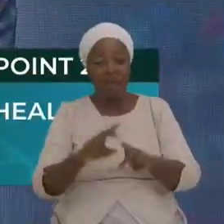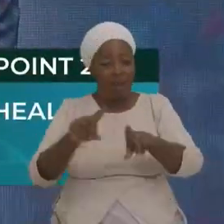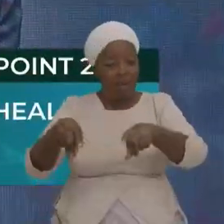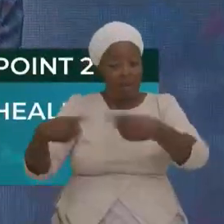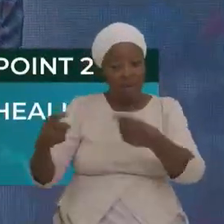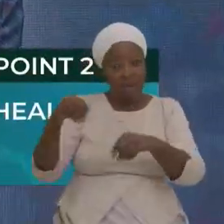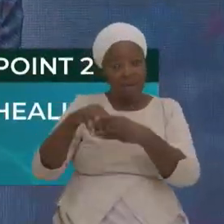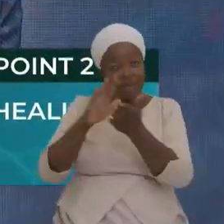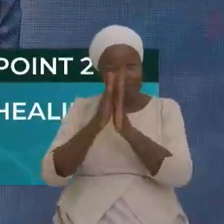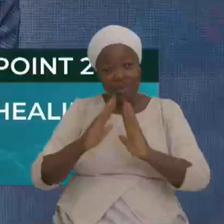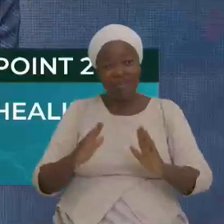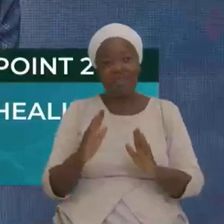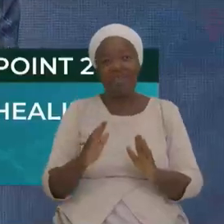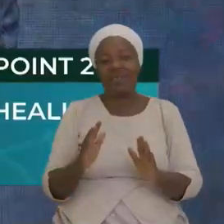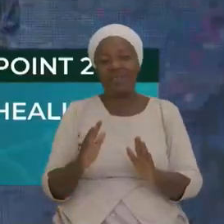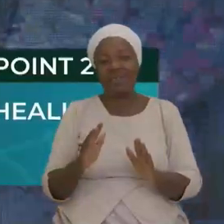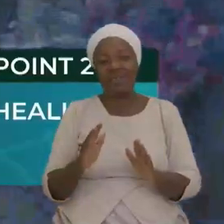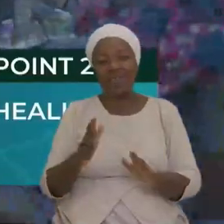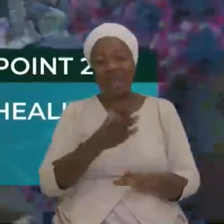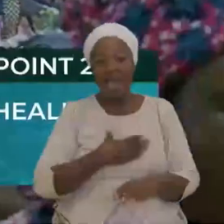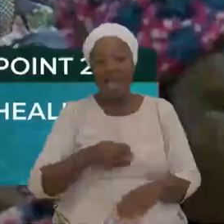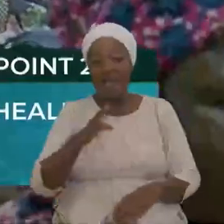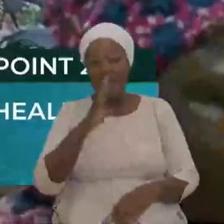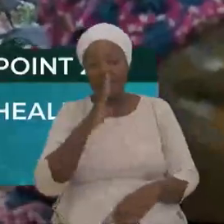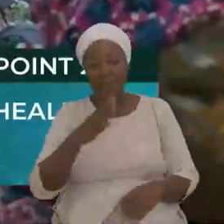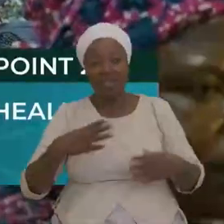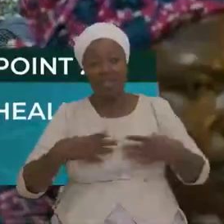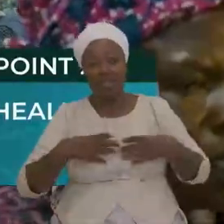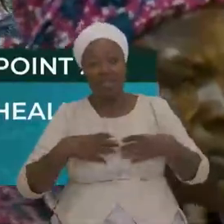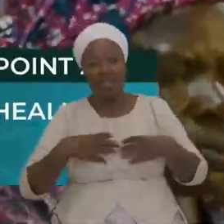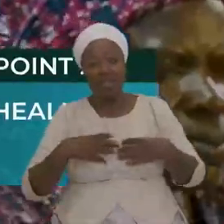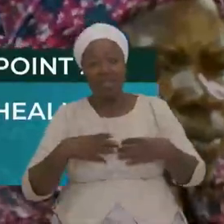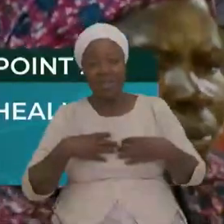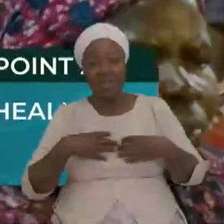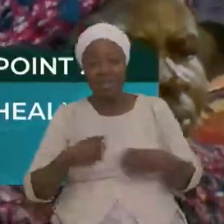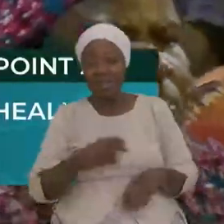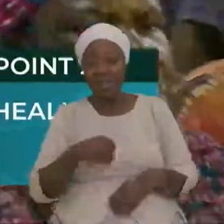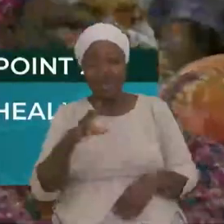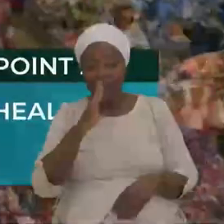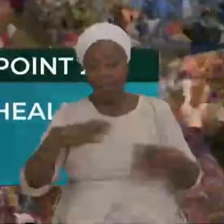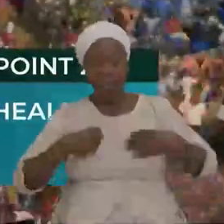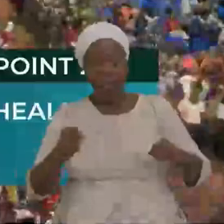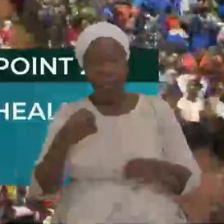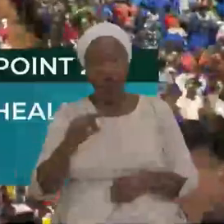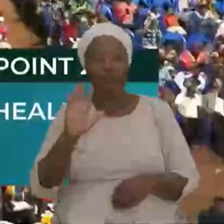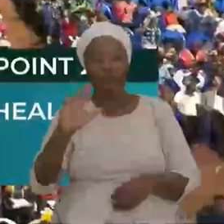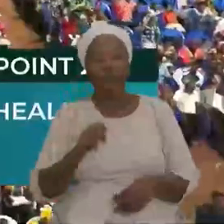Va en paix et sois guéri de ton mal.